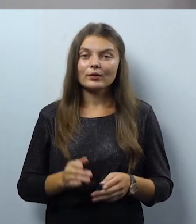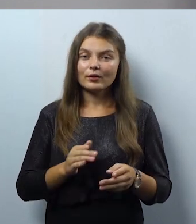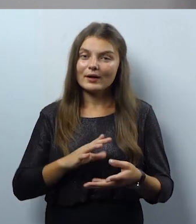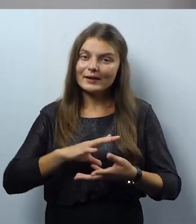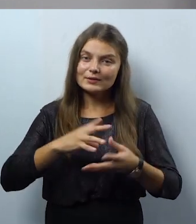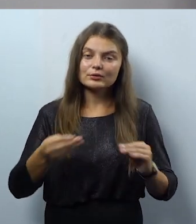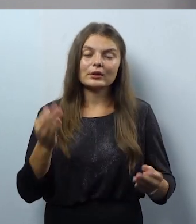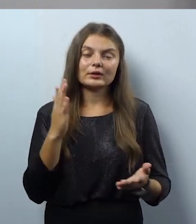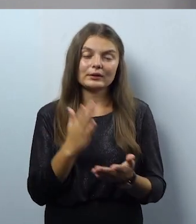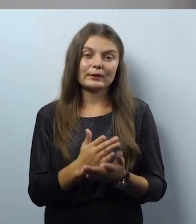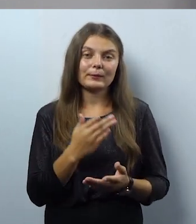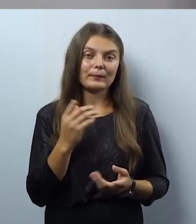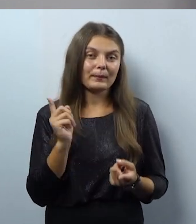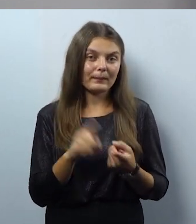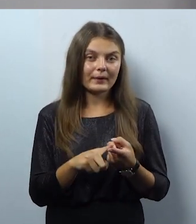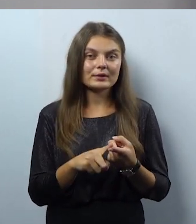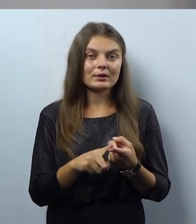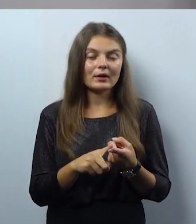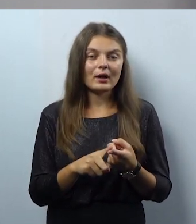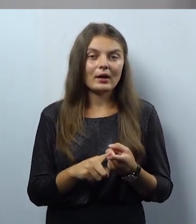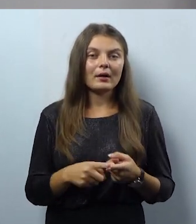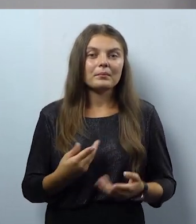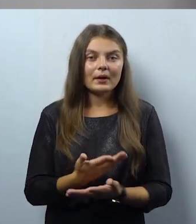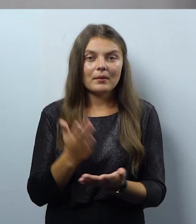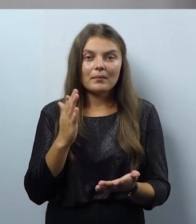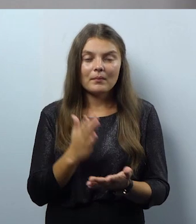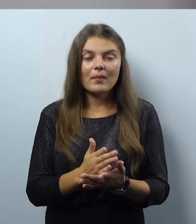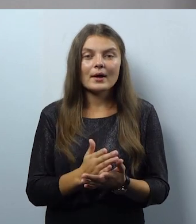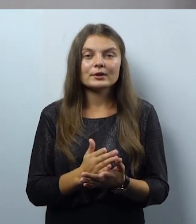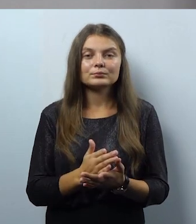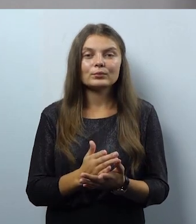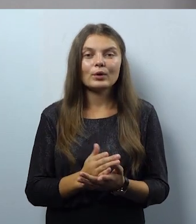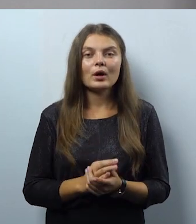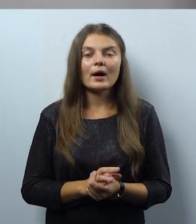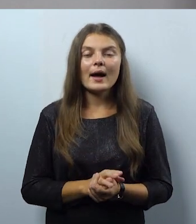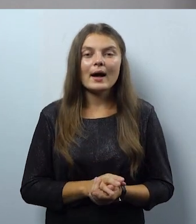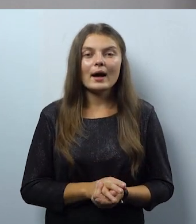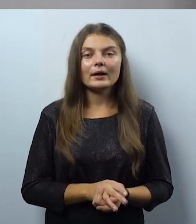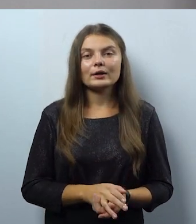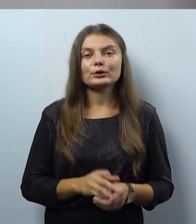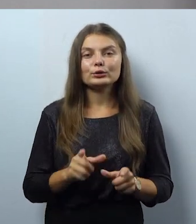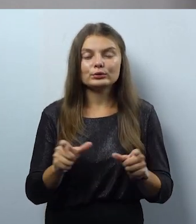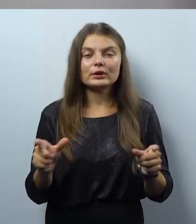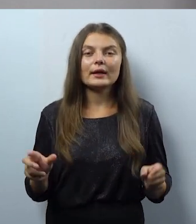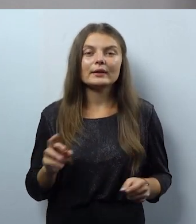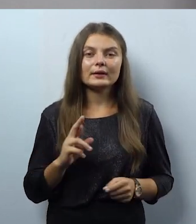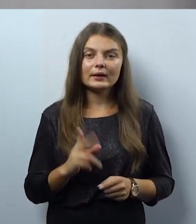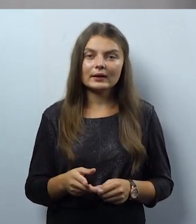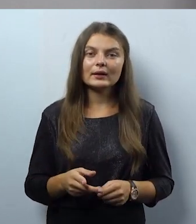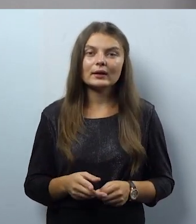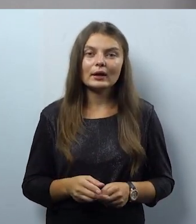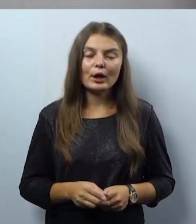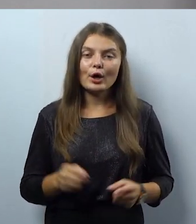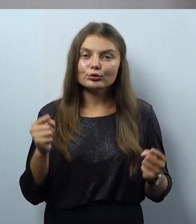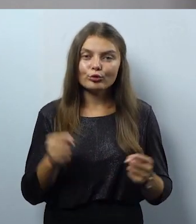треба в першу чергу залучити в наше місто фахівців, відповідних фахівців, які мають досвід в цій роботі. Угу. Тобто нам треба